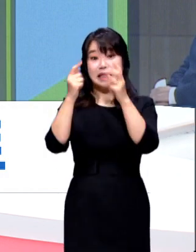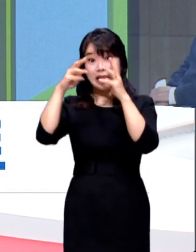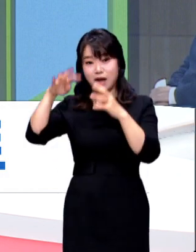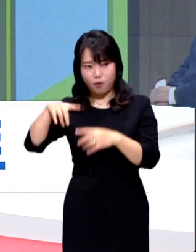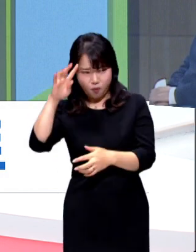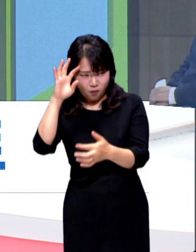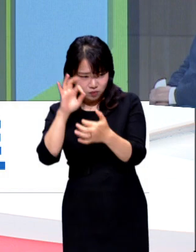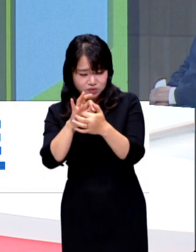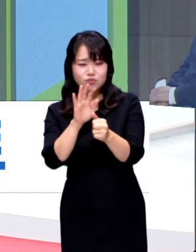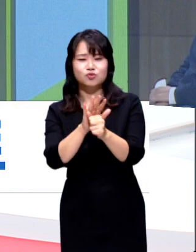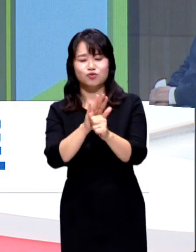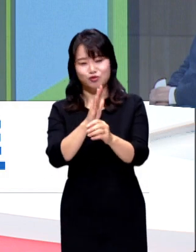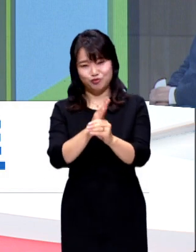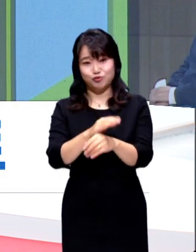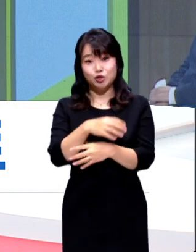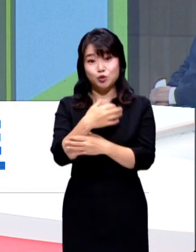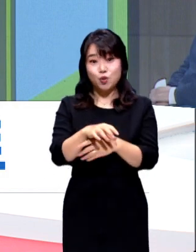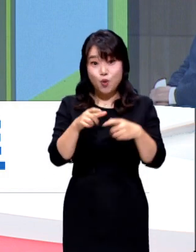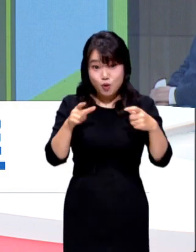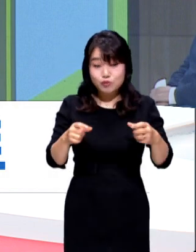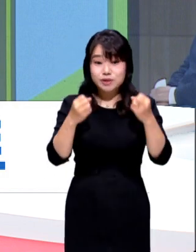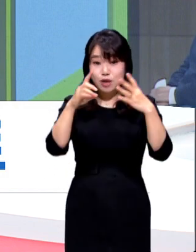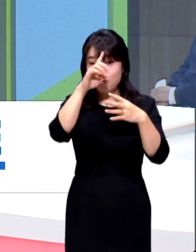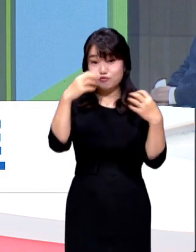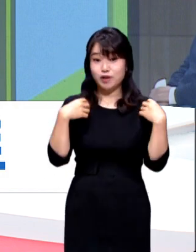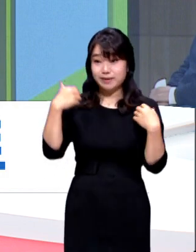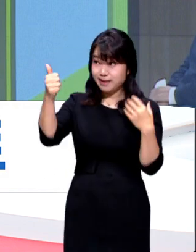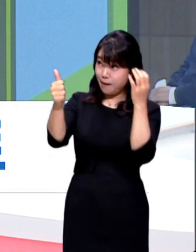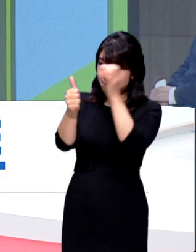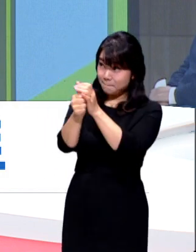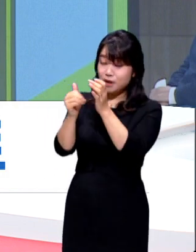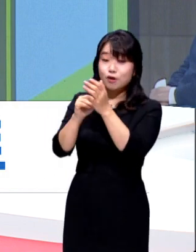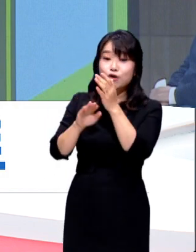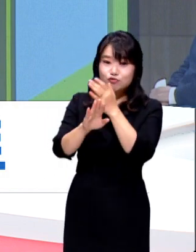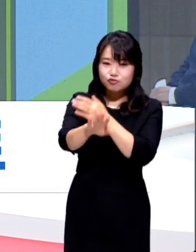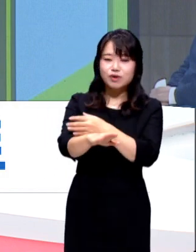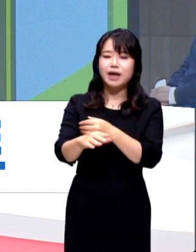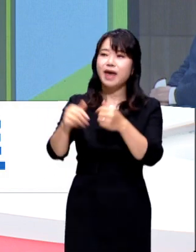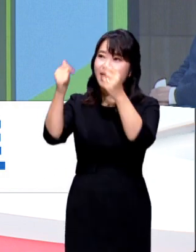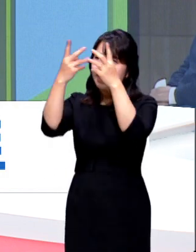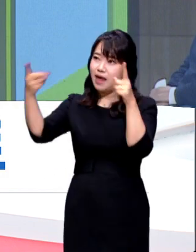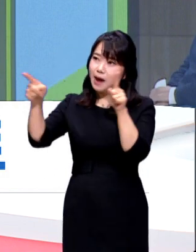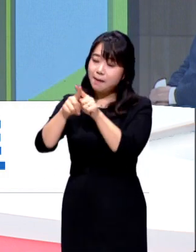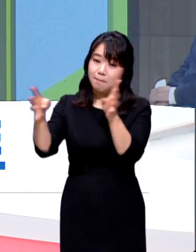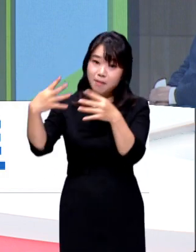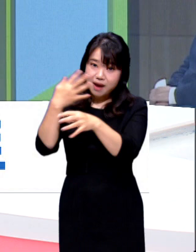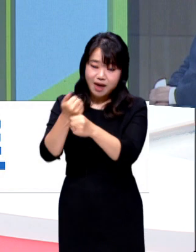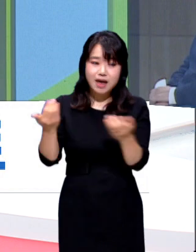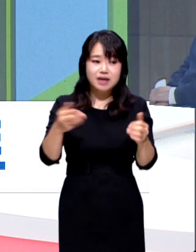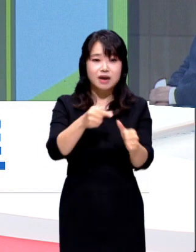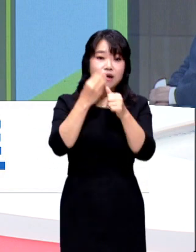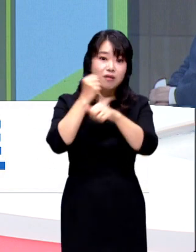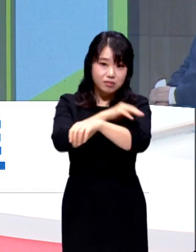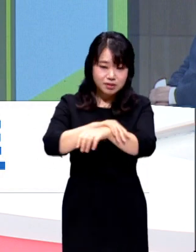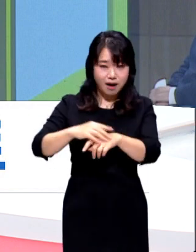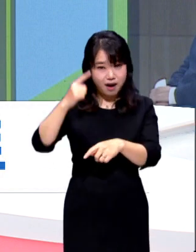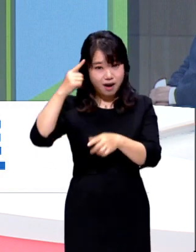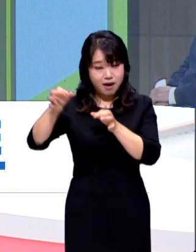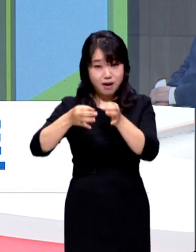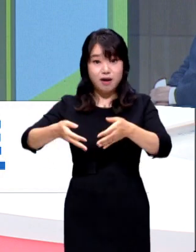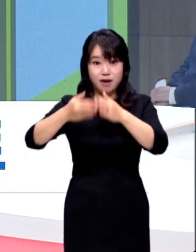가장 많은데요. 종로구는 신임 구청장 취임 후 일찍이 지역 대학과 손을 잡고 일자리와 창업 정보를 등에